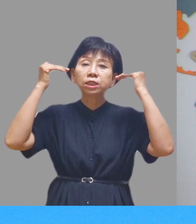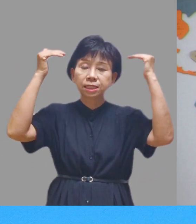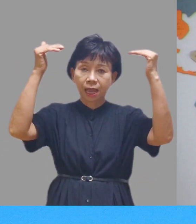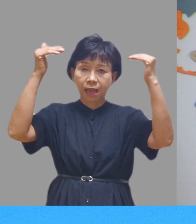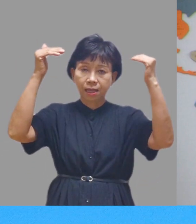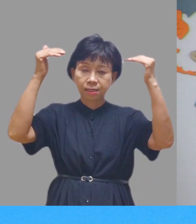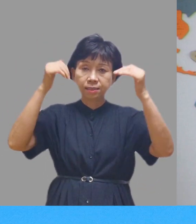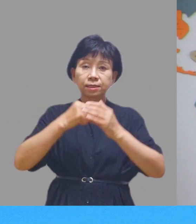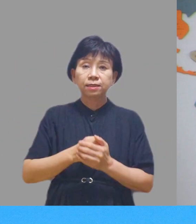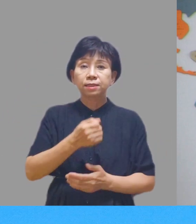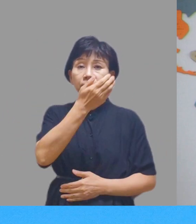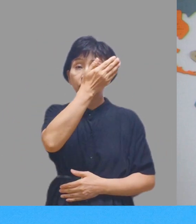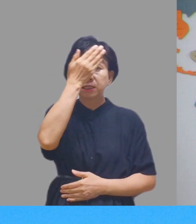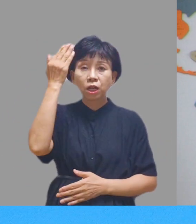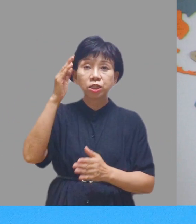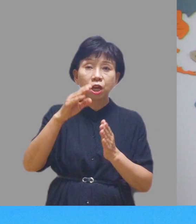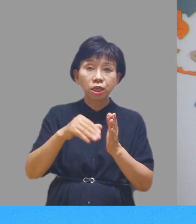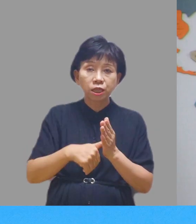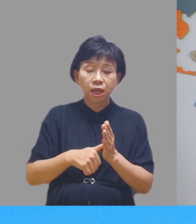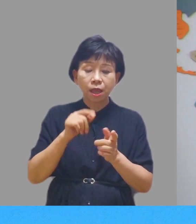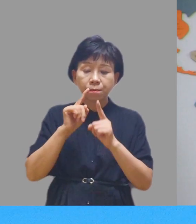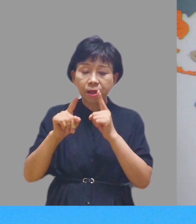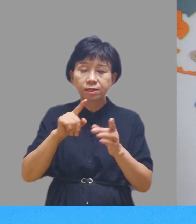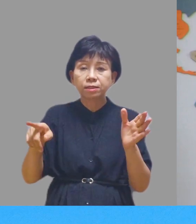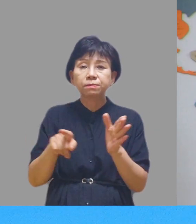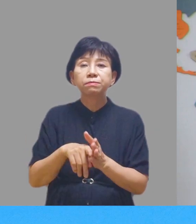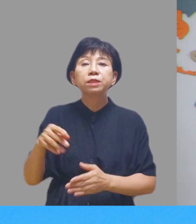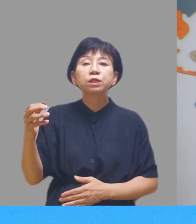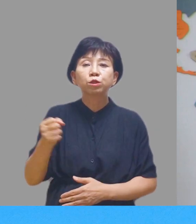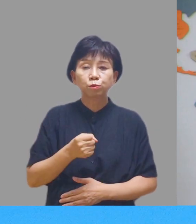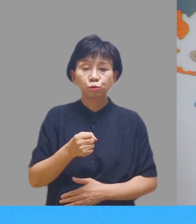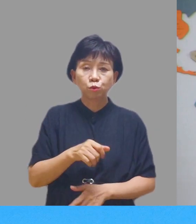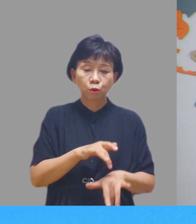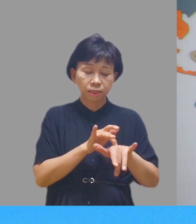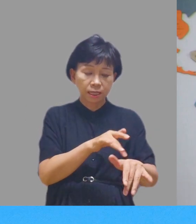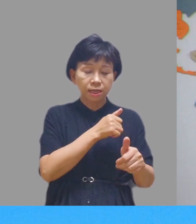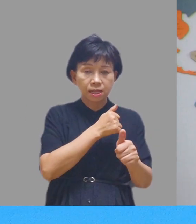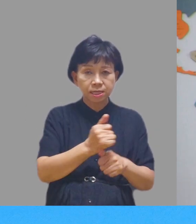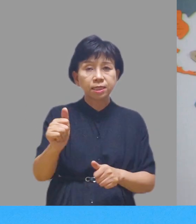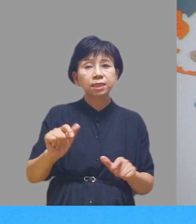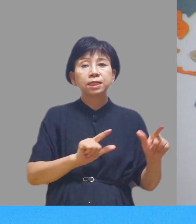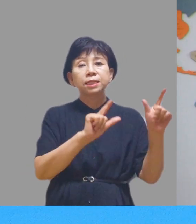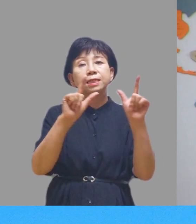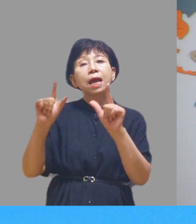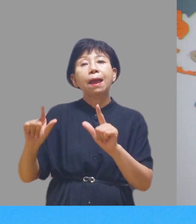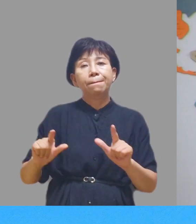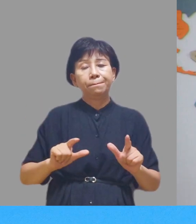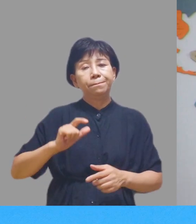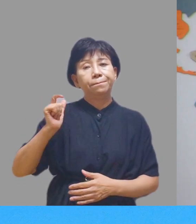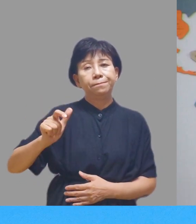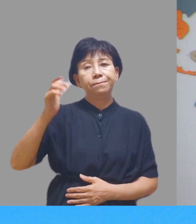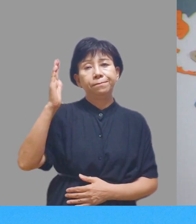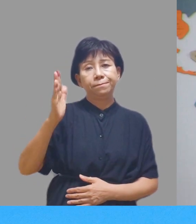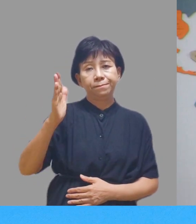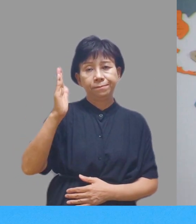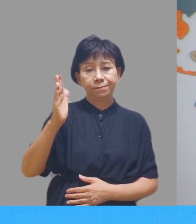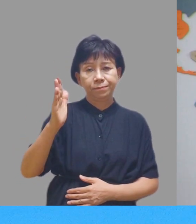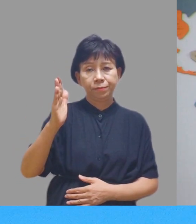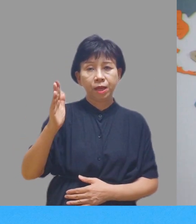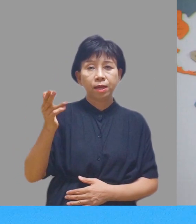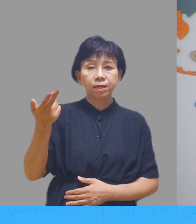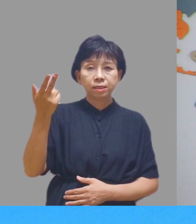특히 청년 단계에서 말씀과 믿음으로 사탄을 이기는 삶을 강조합니다.